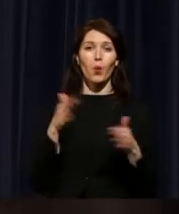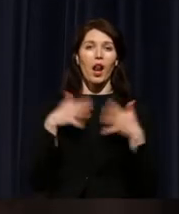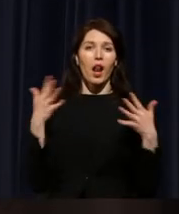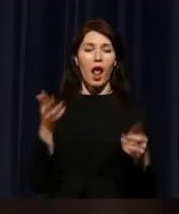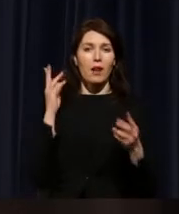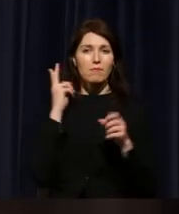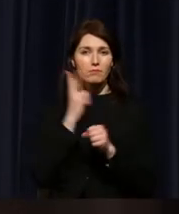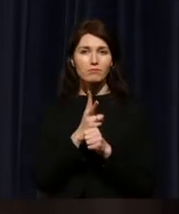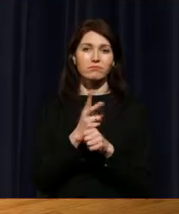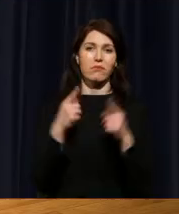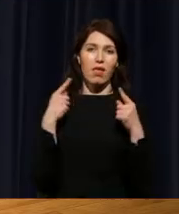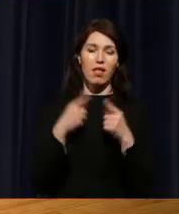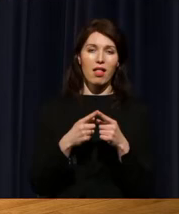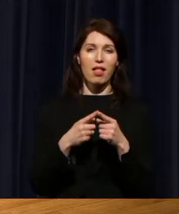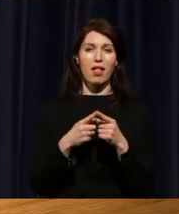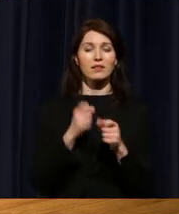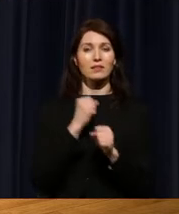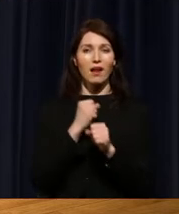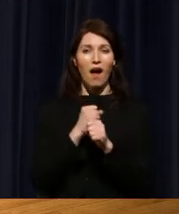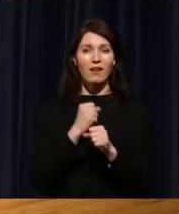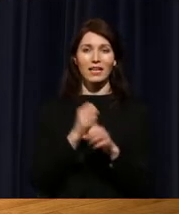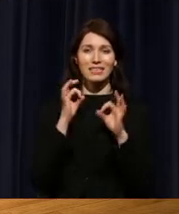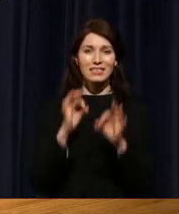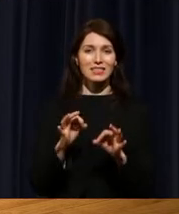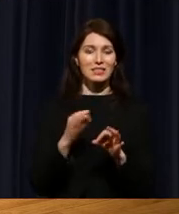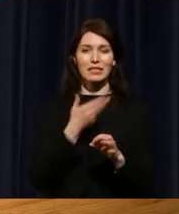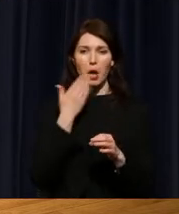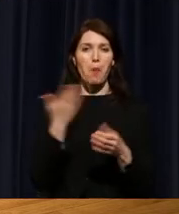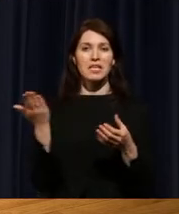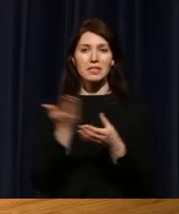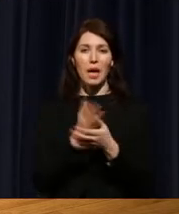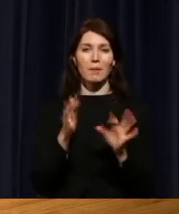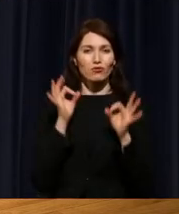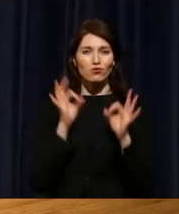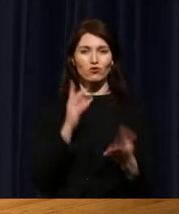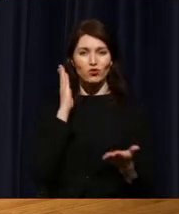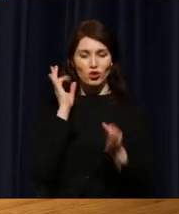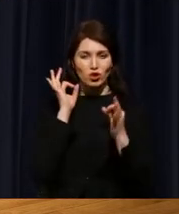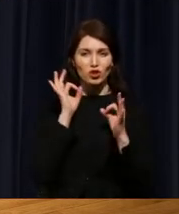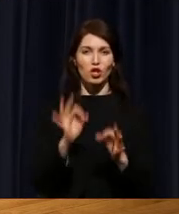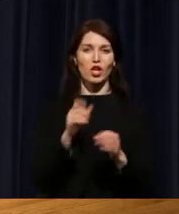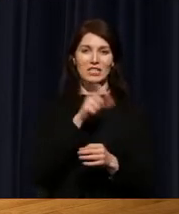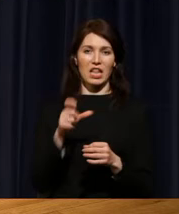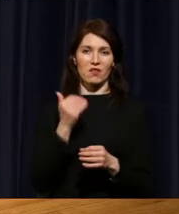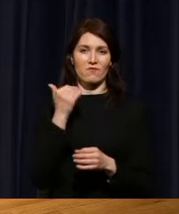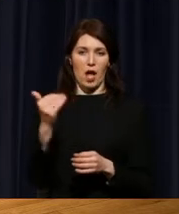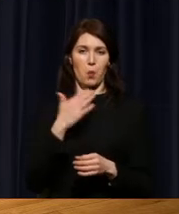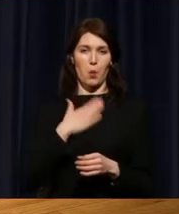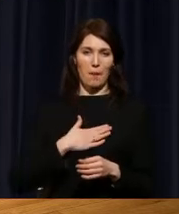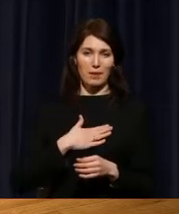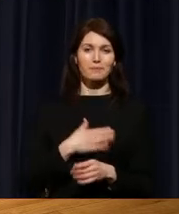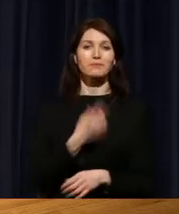ir, varētu teikt tā, strādāt tiešām nepastarpināti un tieši cilvēku labā. Protams,